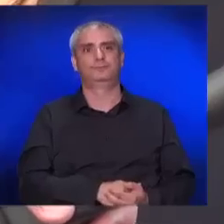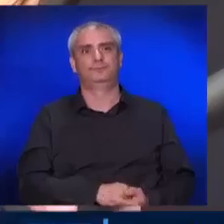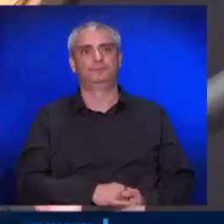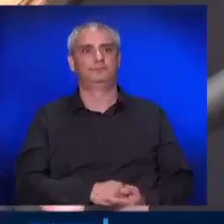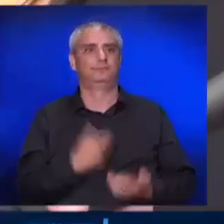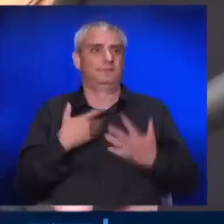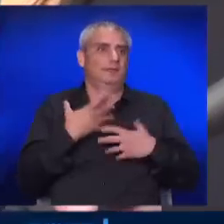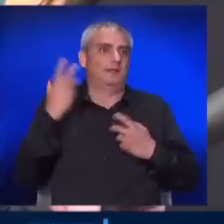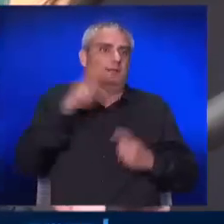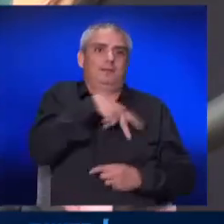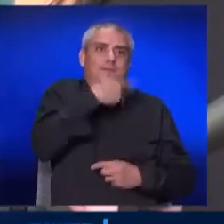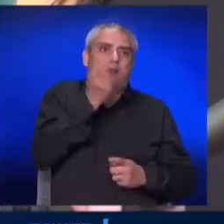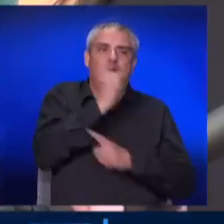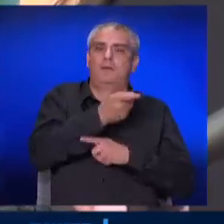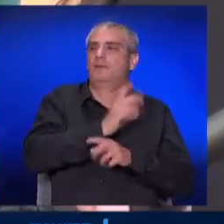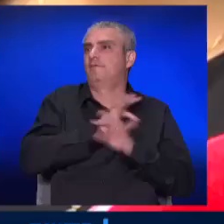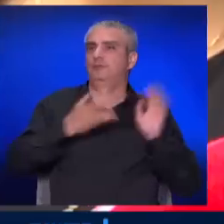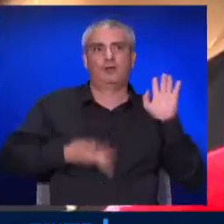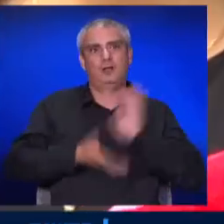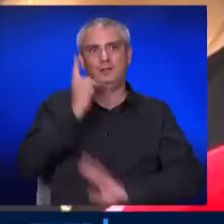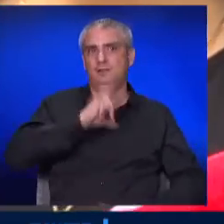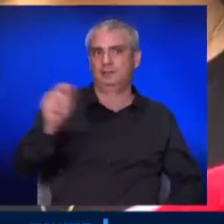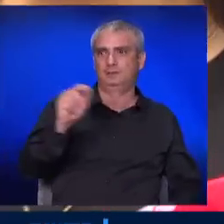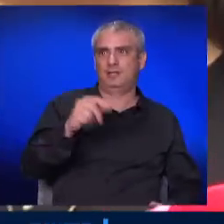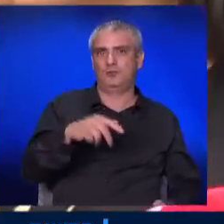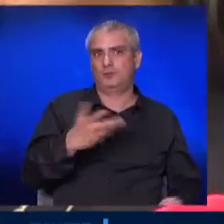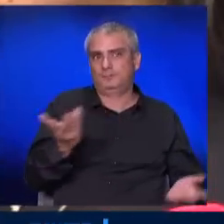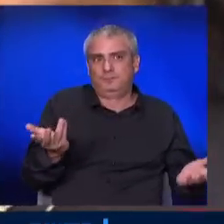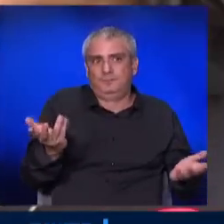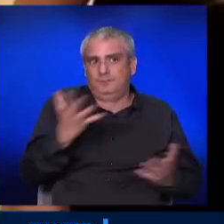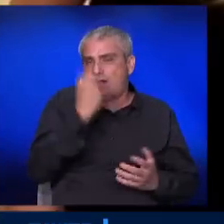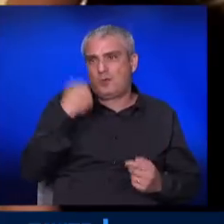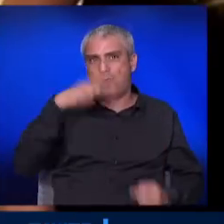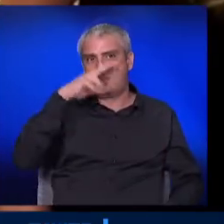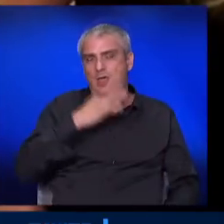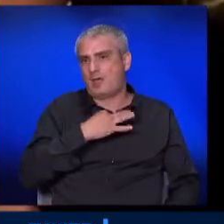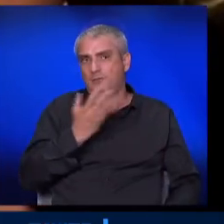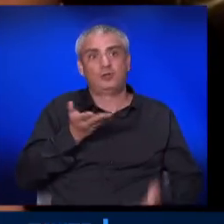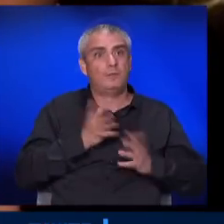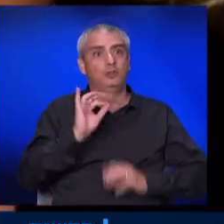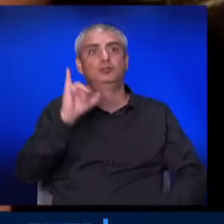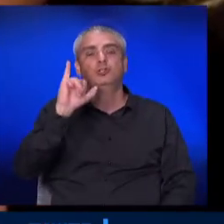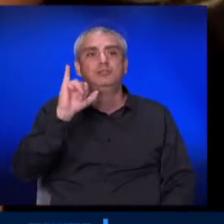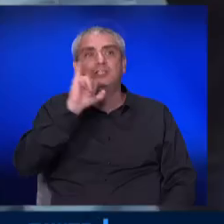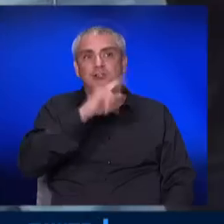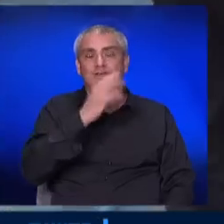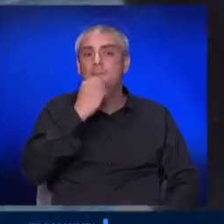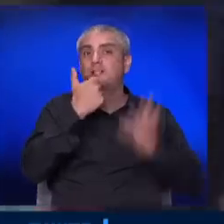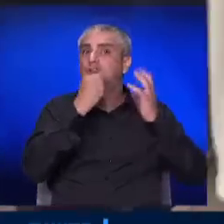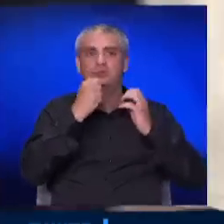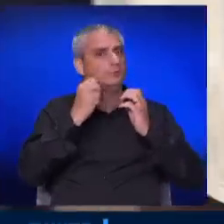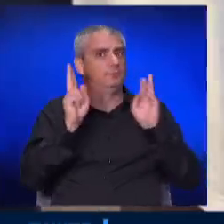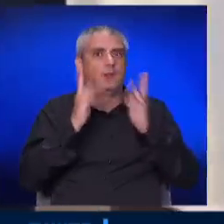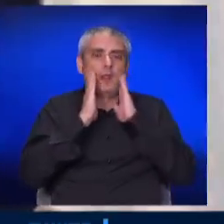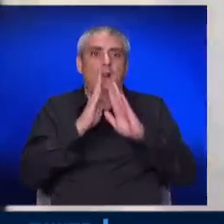התפרקתי על הרצפה במלון וישר יצאנו לדרך. לקחו לנו את אבא. בנותיו של יוסי יוספיה, בן 60, לא